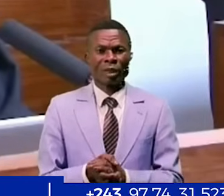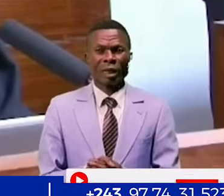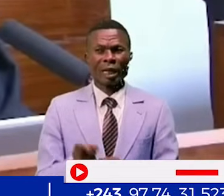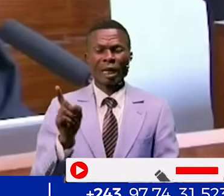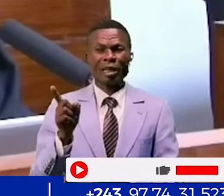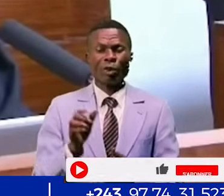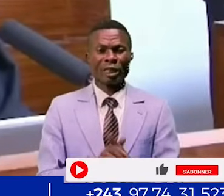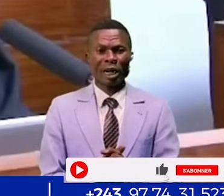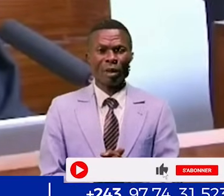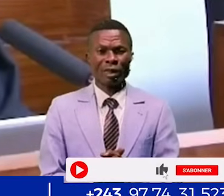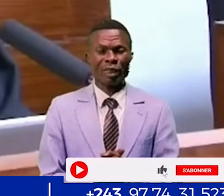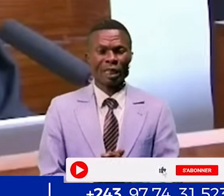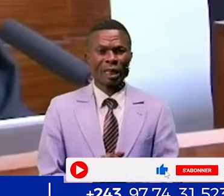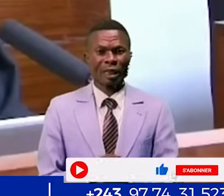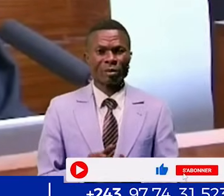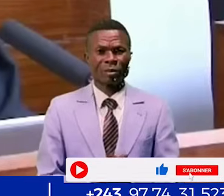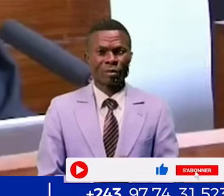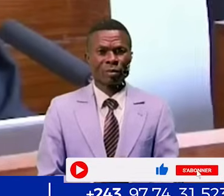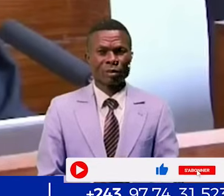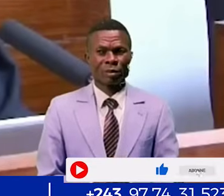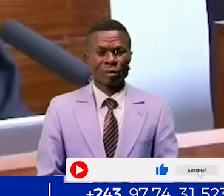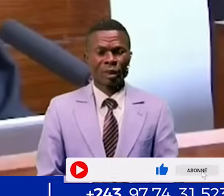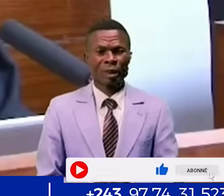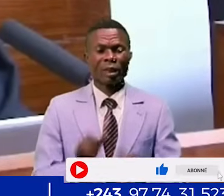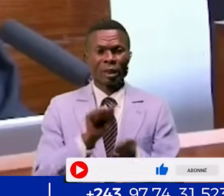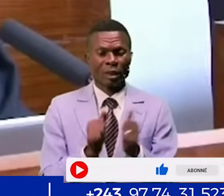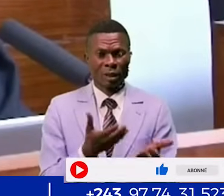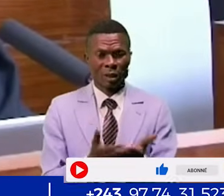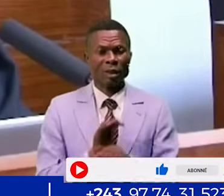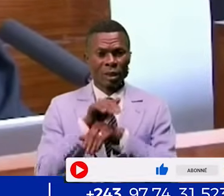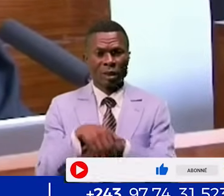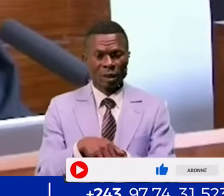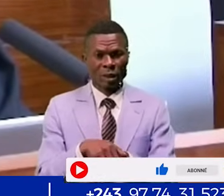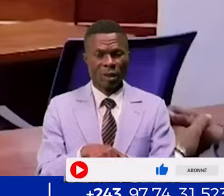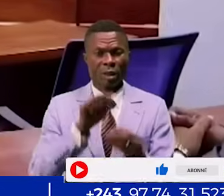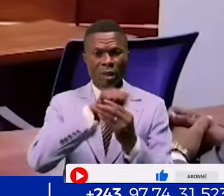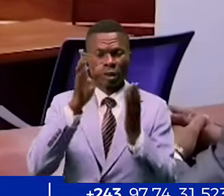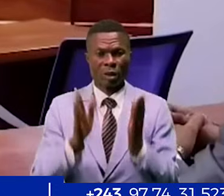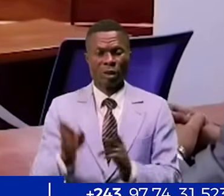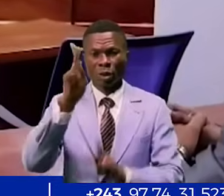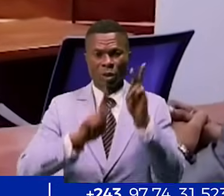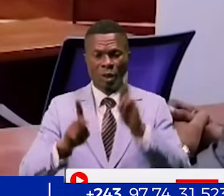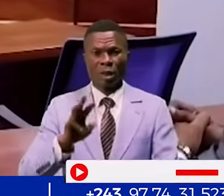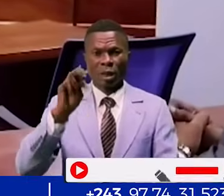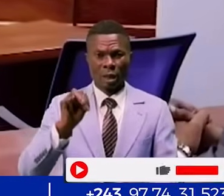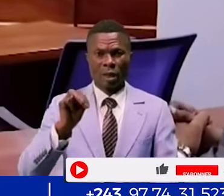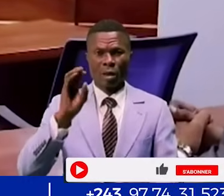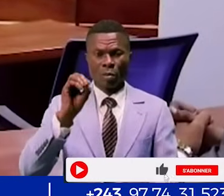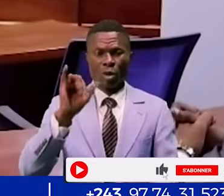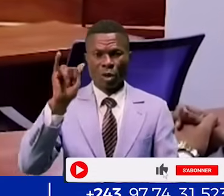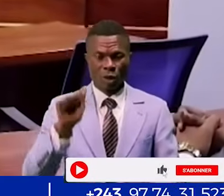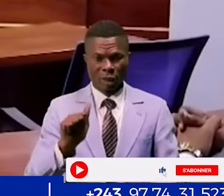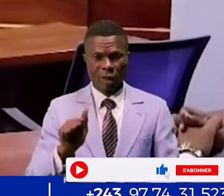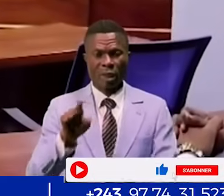dernier, le prononcé de ce jour a concerné l'affaire impliquant la comptable publique Moyaka Bouela